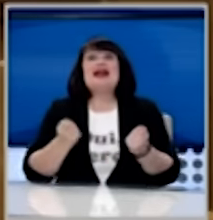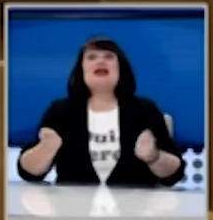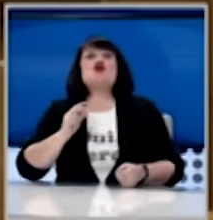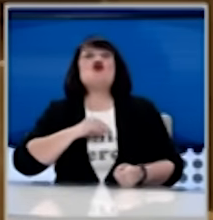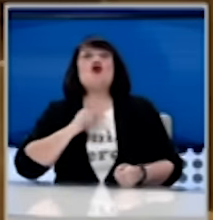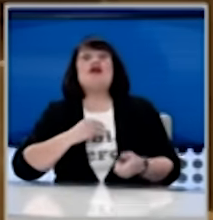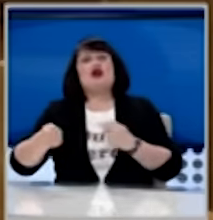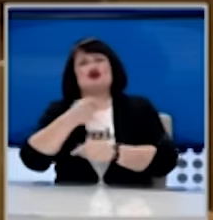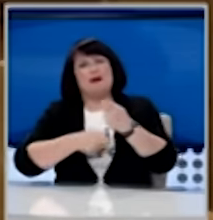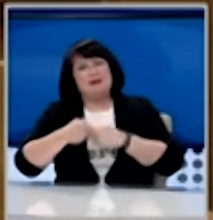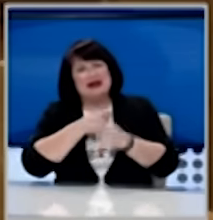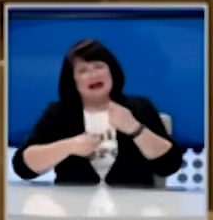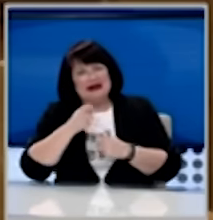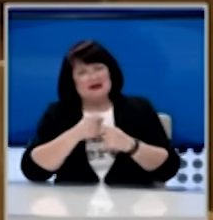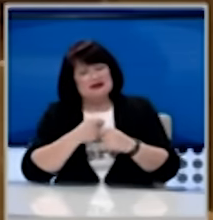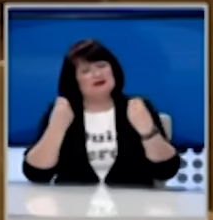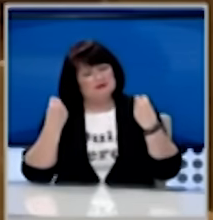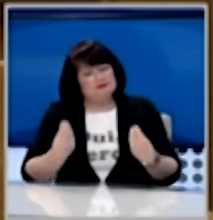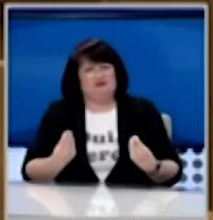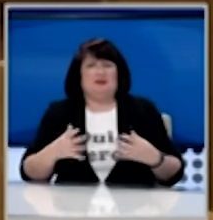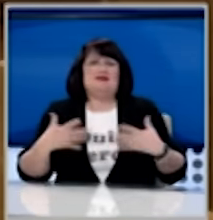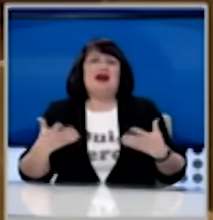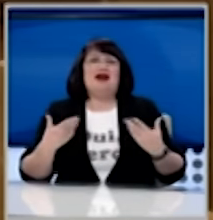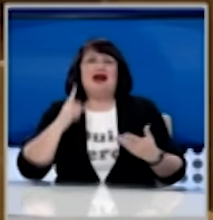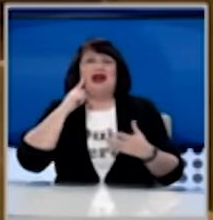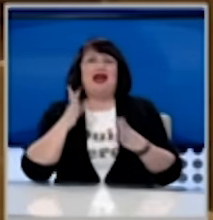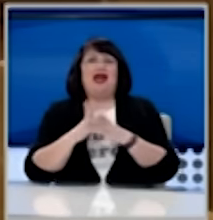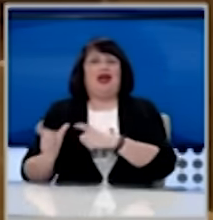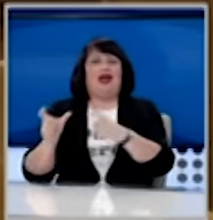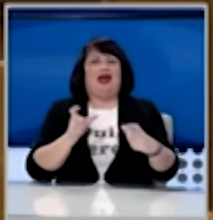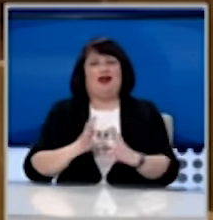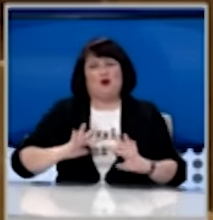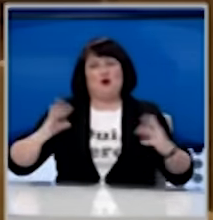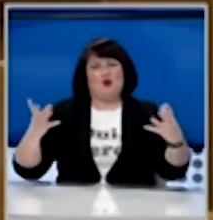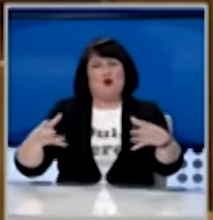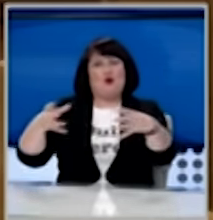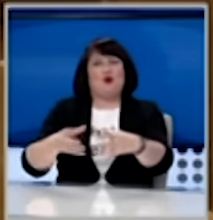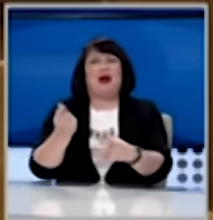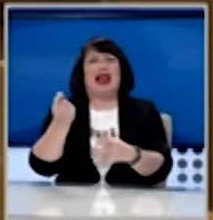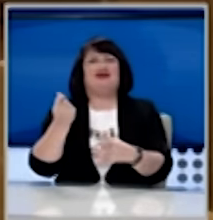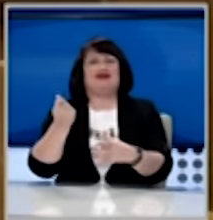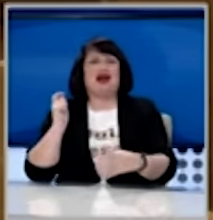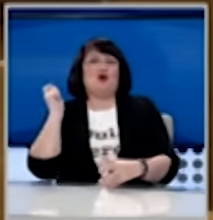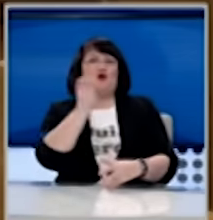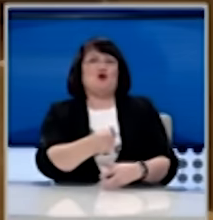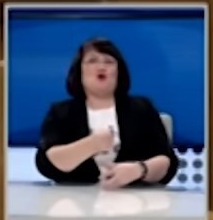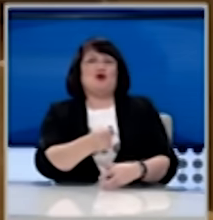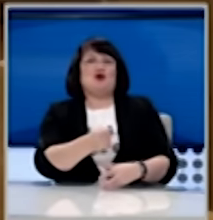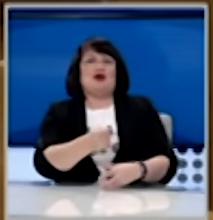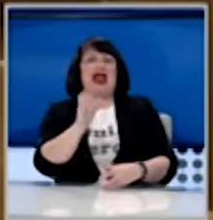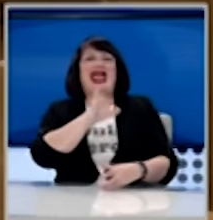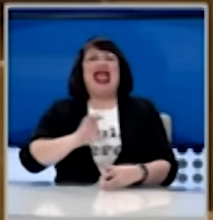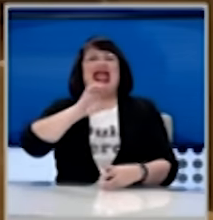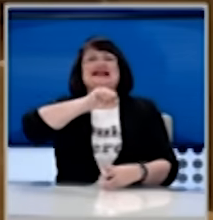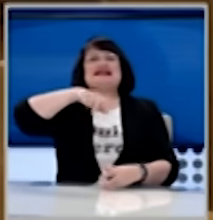όφελος επιχειρήσεων που μια χαρά θα τους έρθει η έτοιμη εγκατάσταση με ζεστό χρήμα απ τα διάφορα